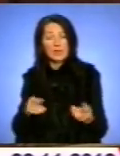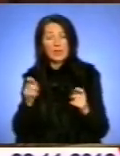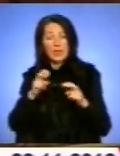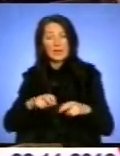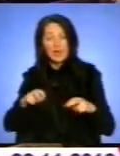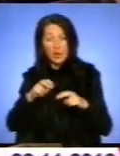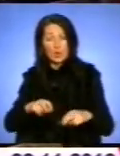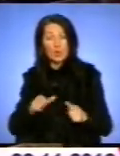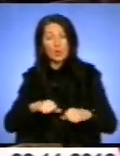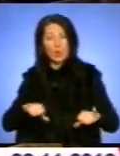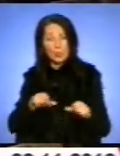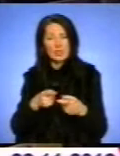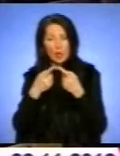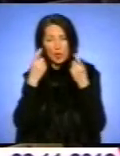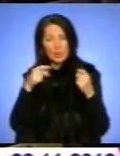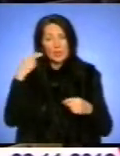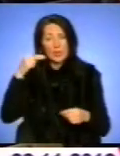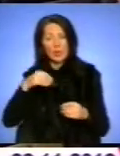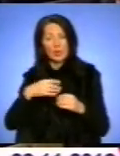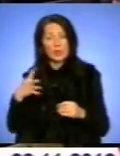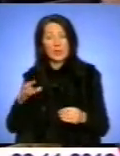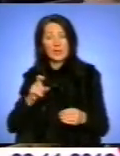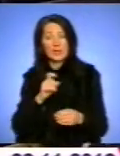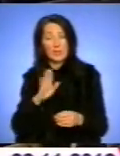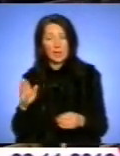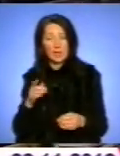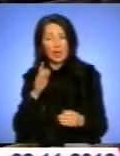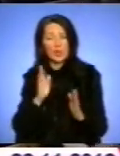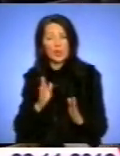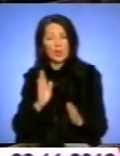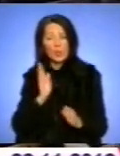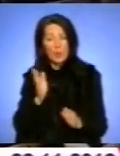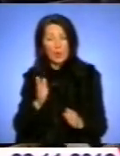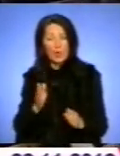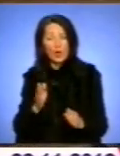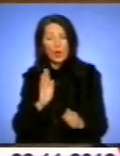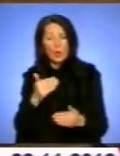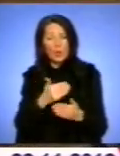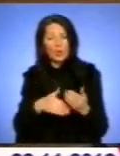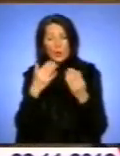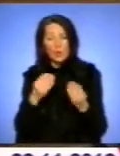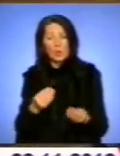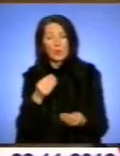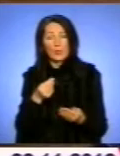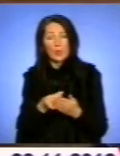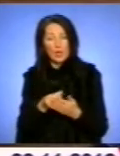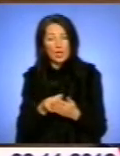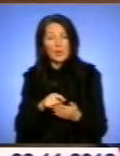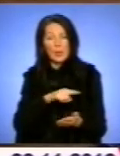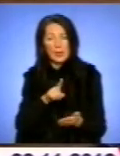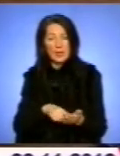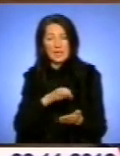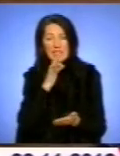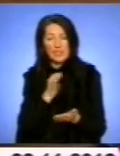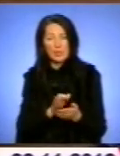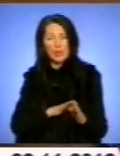комісії і оголосили перерву на 15 хвилин. Хоча попереду в порядку денному бюджетні питання. Зокрема, звіт про